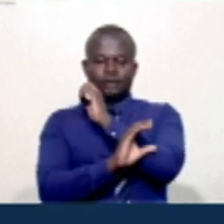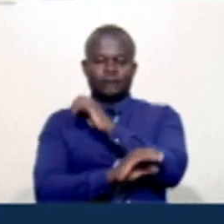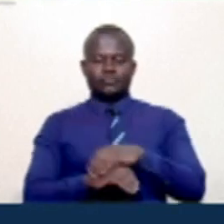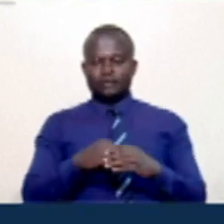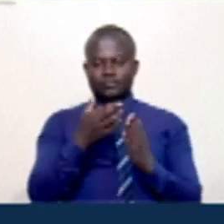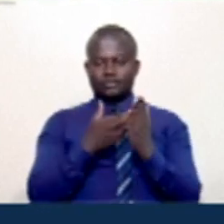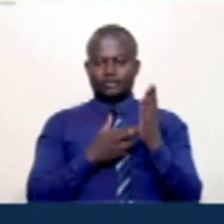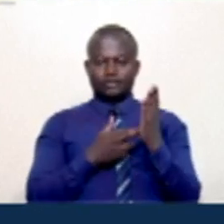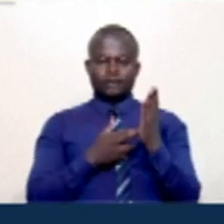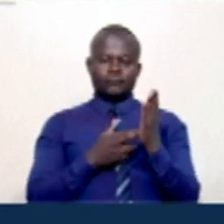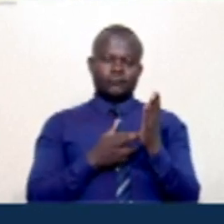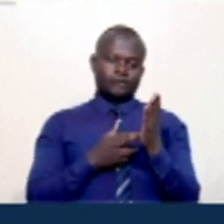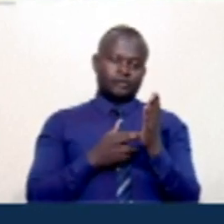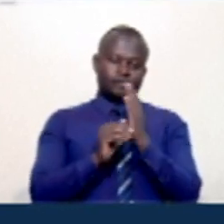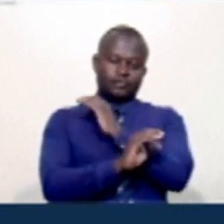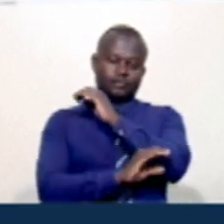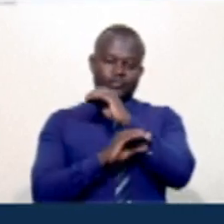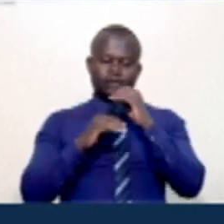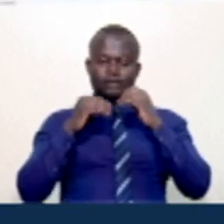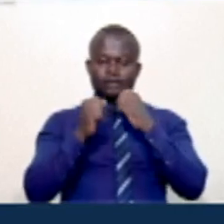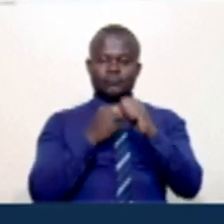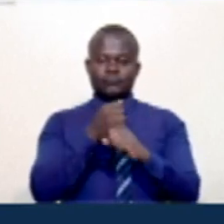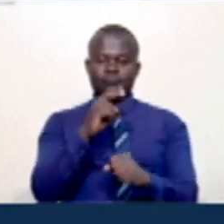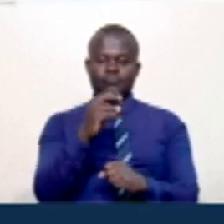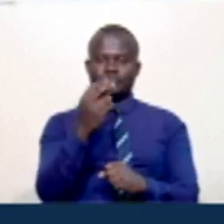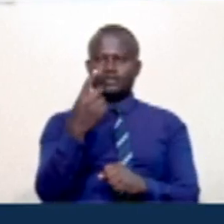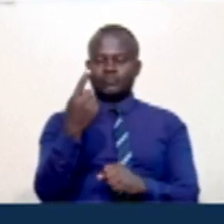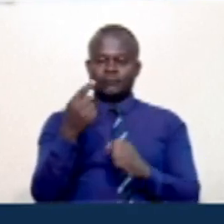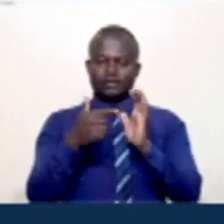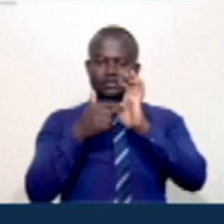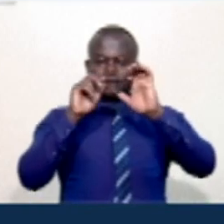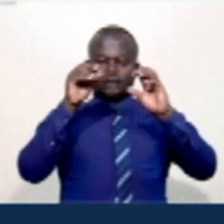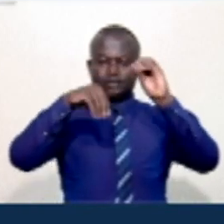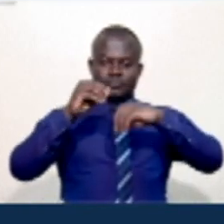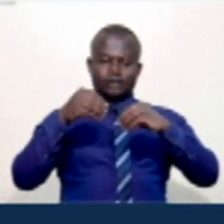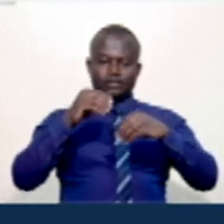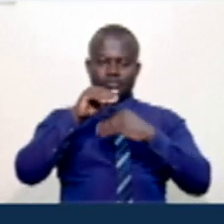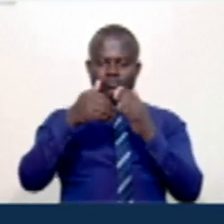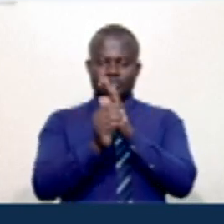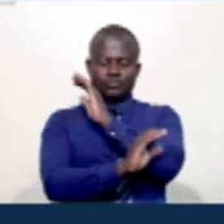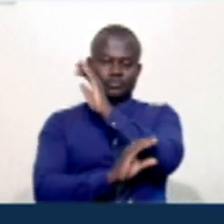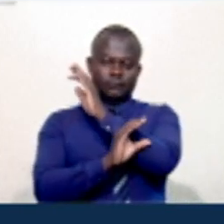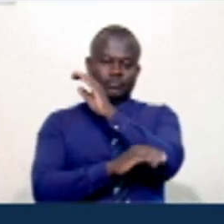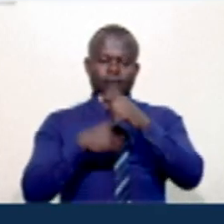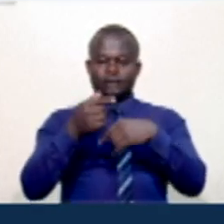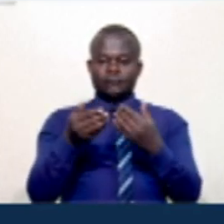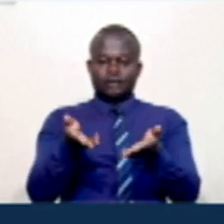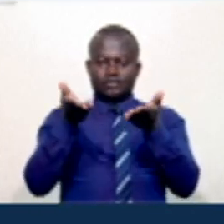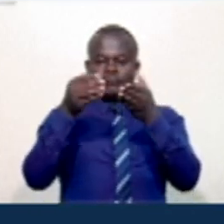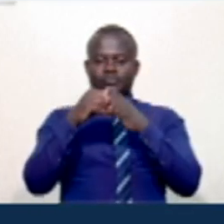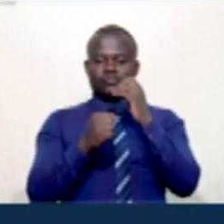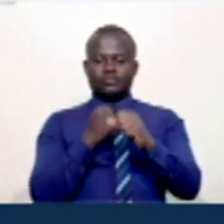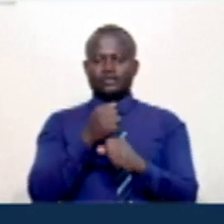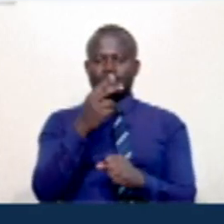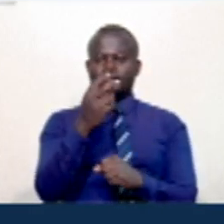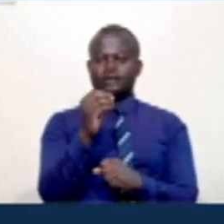cy'igihugu cy'ibarushamibare ya 2021 yasohotse mu myaka ngo uyu mwaka yerekana ko umusaruro mbumbe w'igihugu GDP wakomeje kuzamuka mu myaka